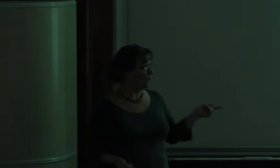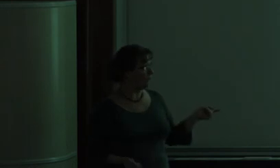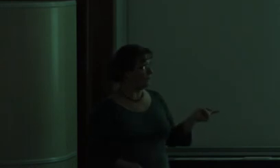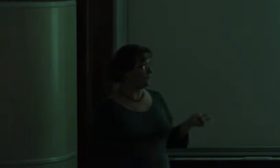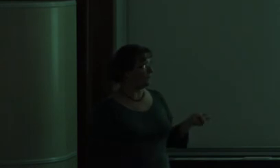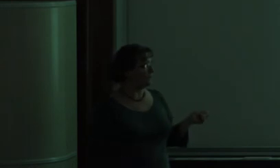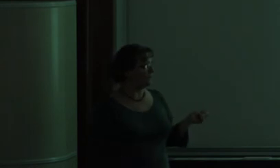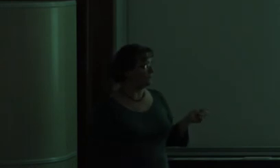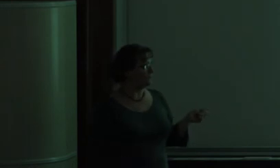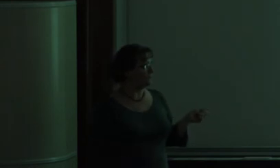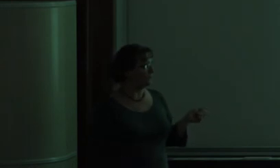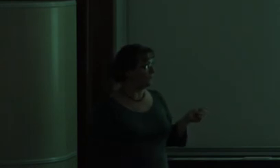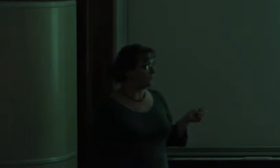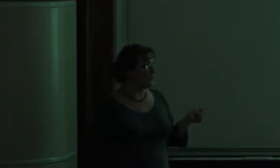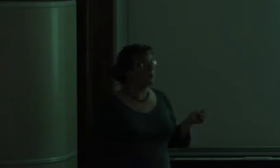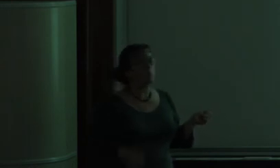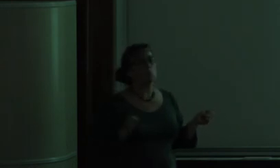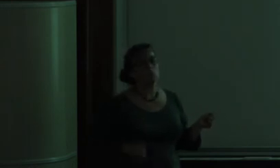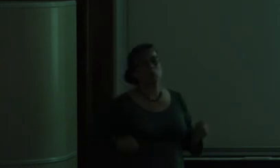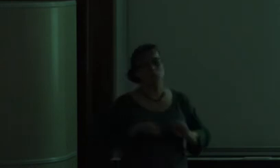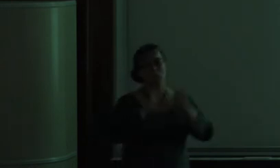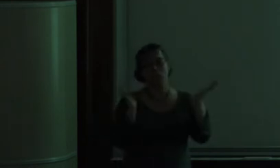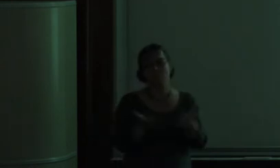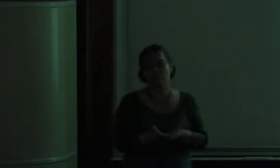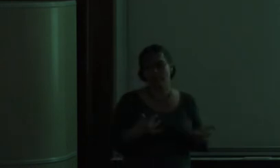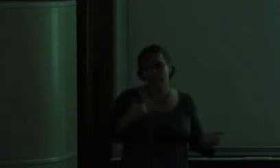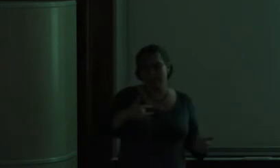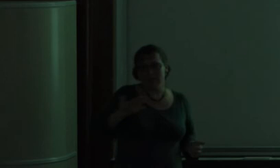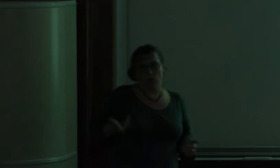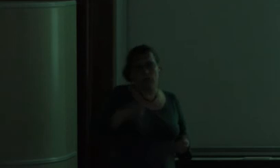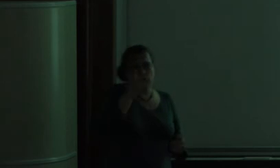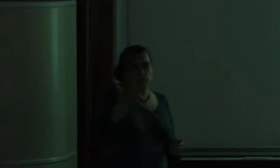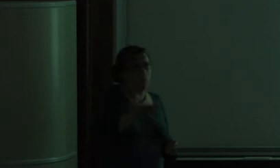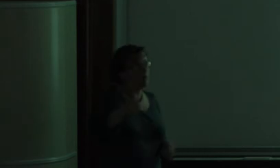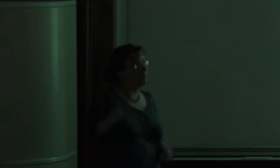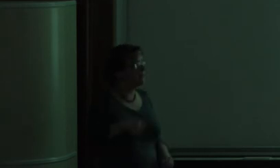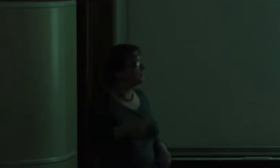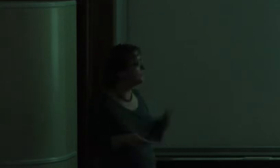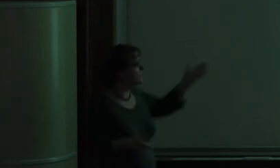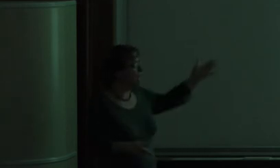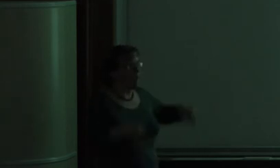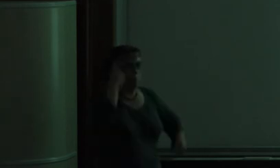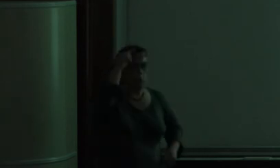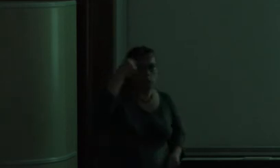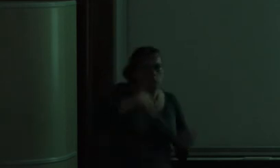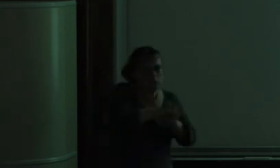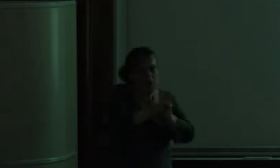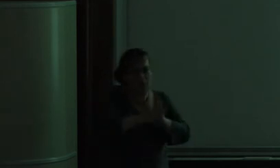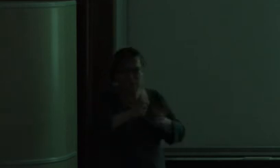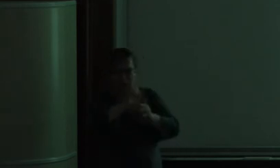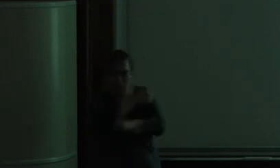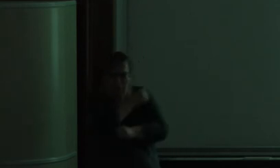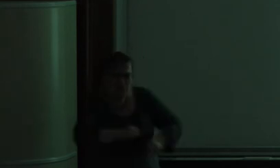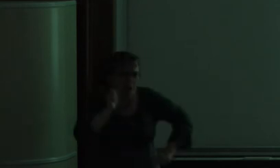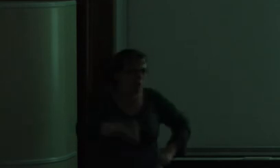nickel. Non, alors l'intérêt vraiment que je suis en train d'essayer de vous montrer là, évidemment, c'est pas de vous dire, regardez, on peut péter le plus de code possible dans 5